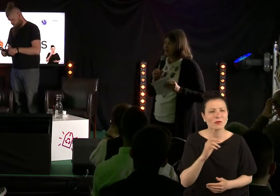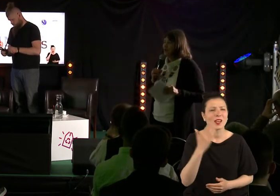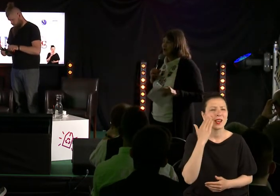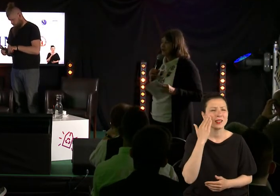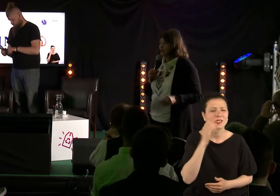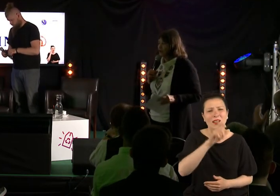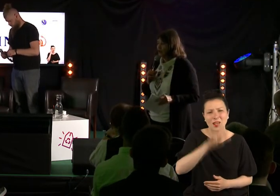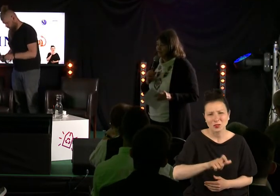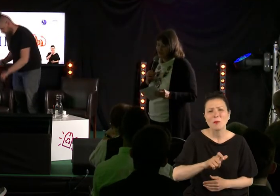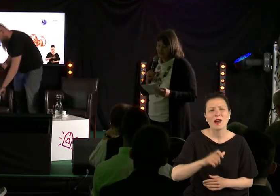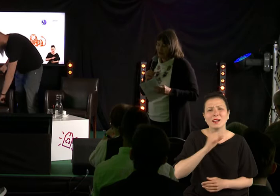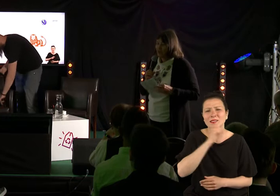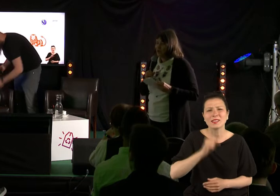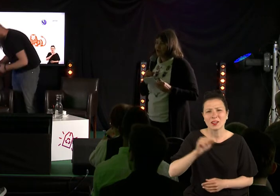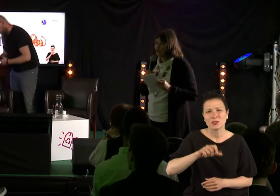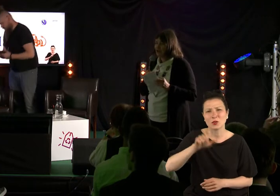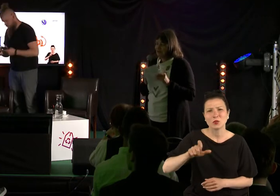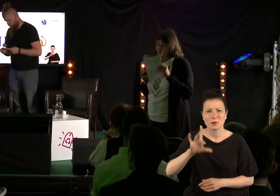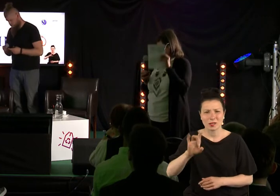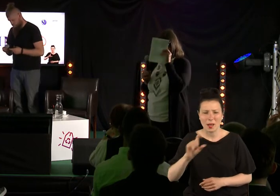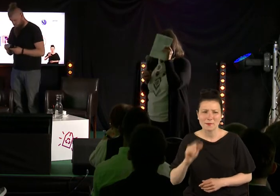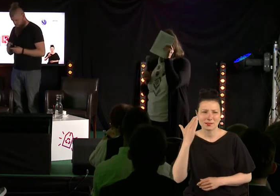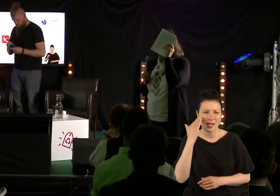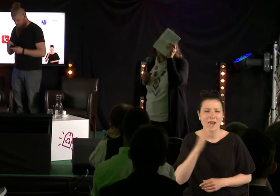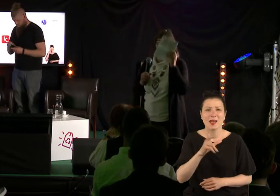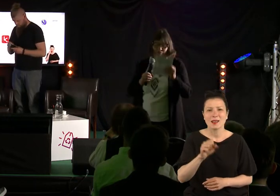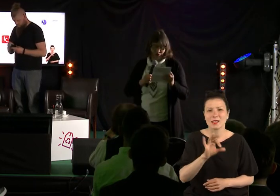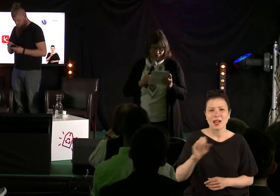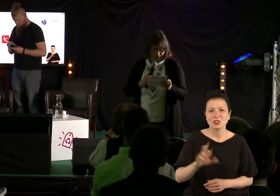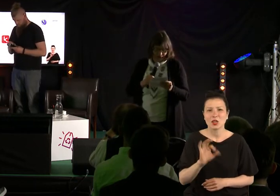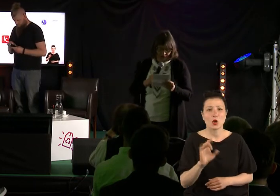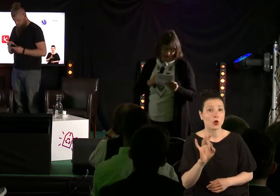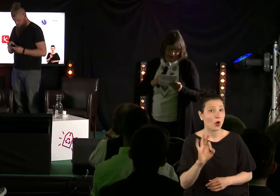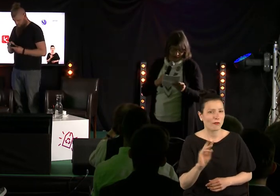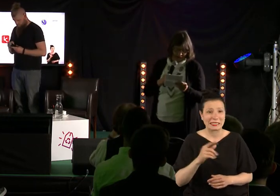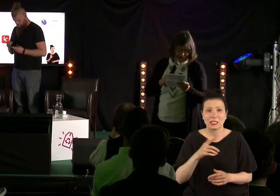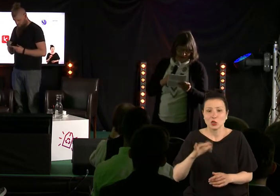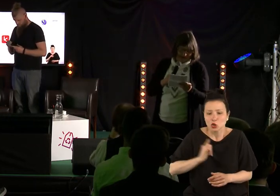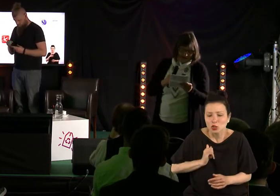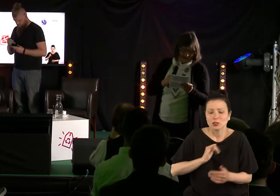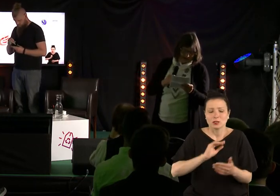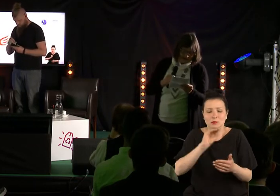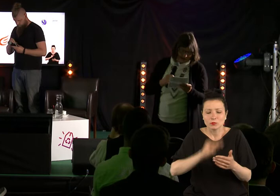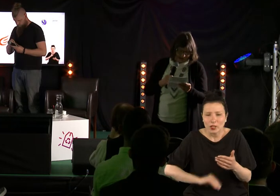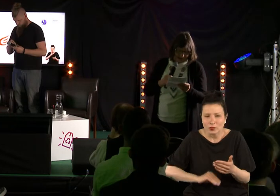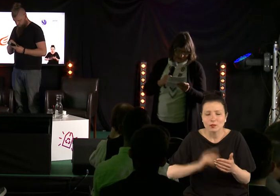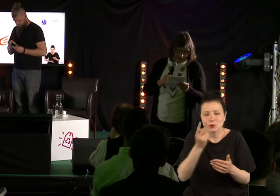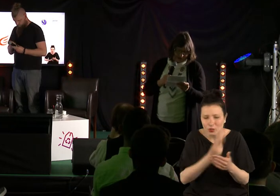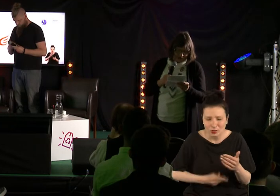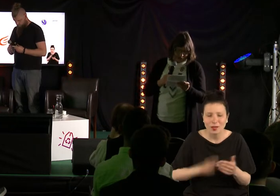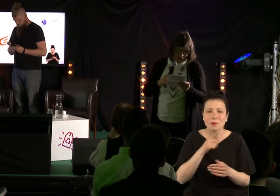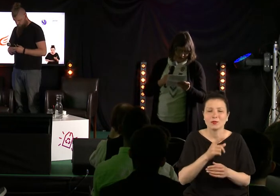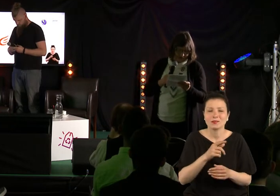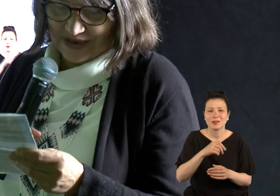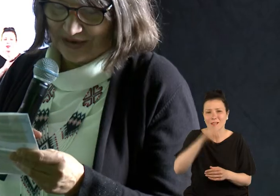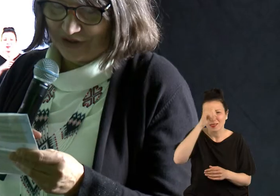gapowiczą Kasię Rogowiec, która jest, ja odczytam to na wszelki wypadek, bo to nazwa jej fundacji,